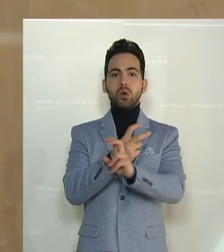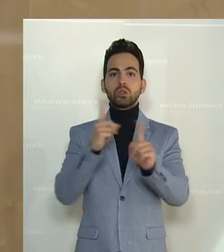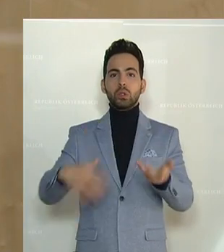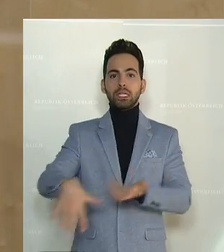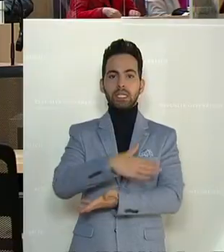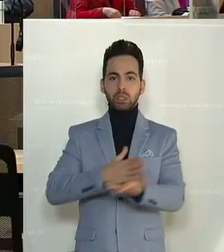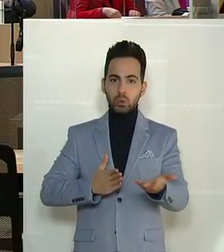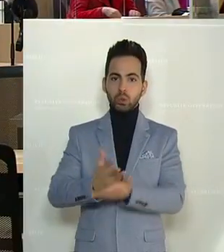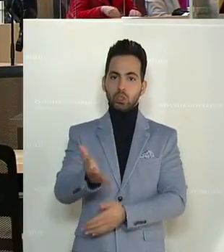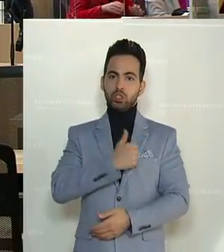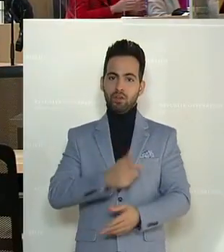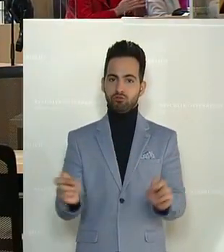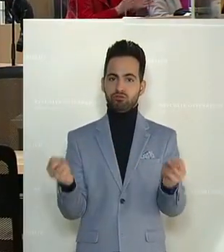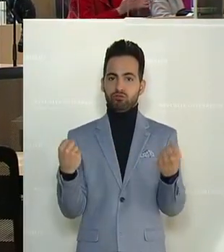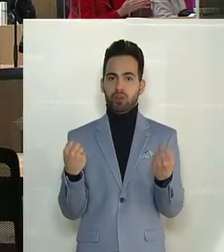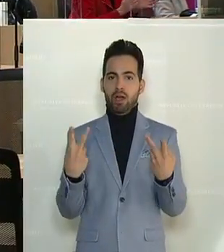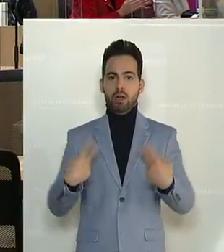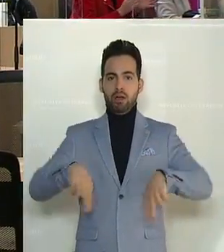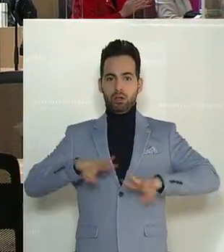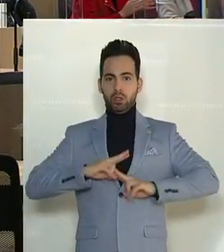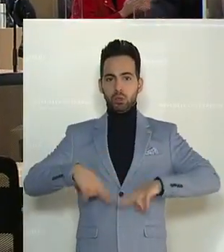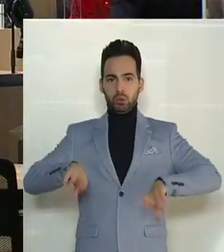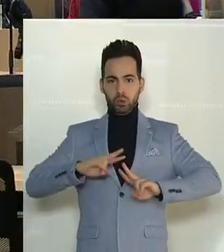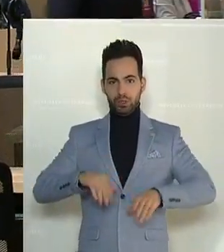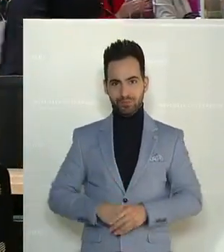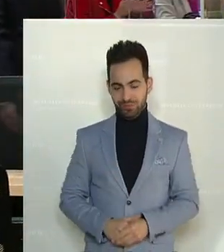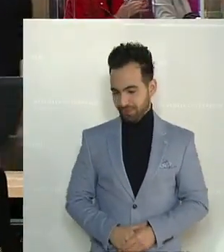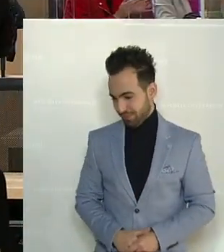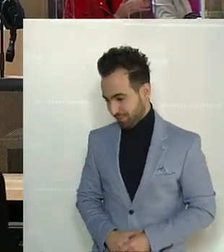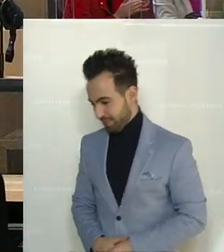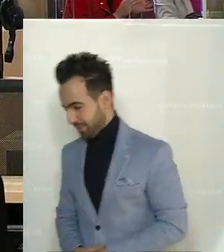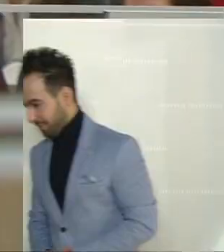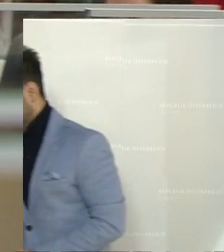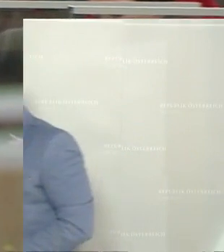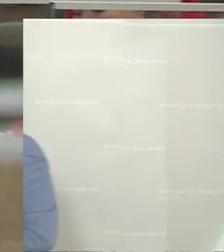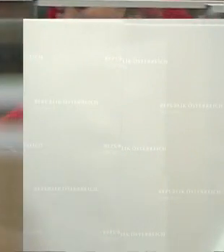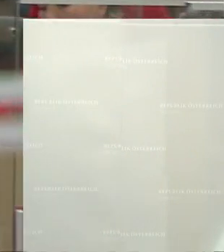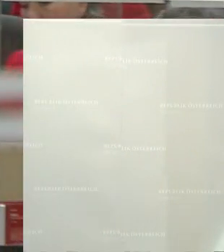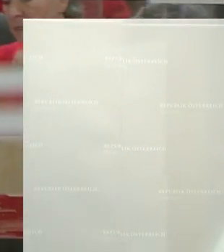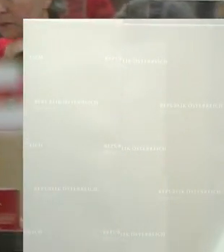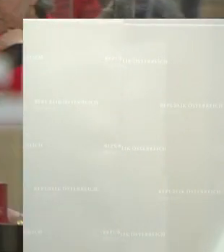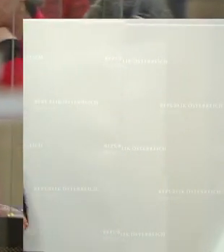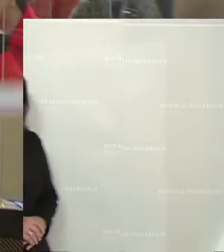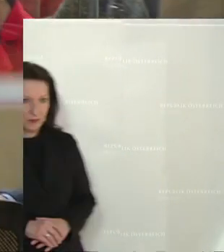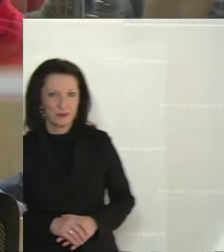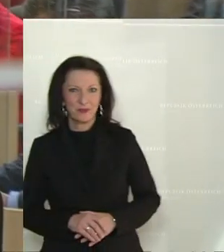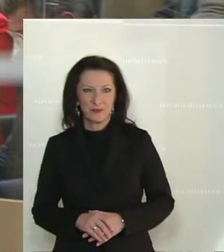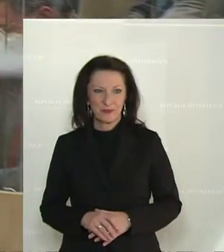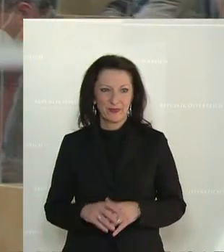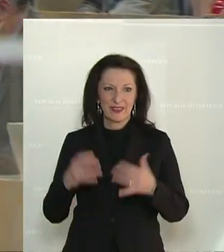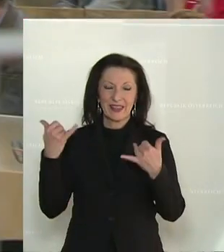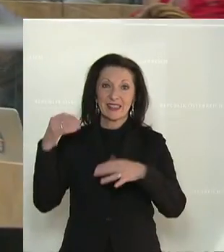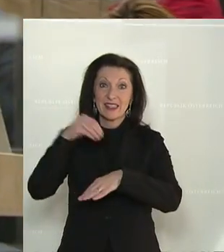hervorgehen kann. Der Generalsekretär der Wirtschaftskammer hofft auf einen Aufschwung und